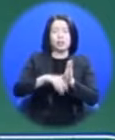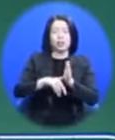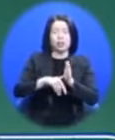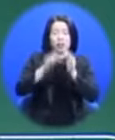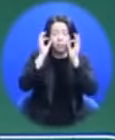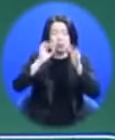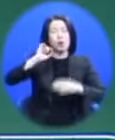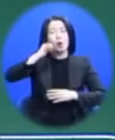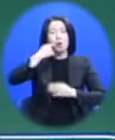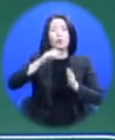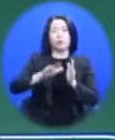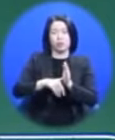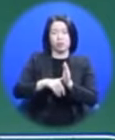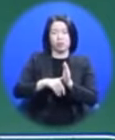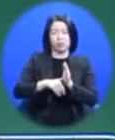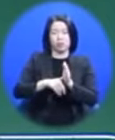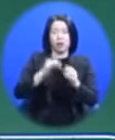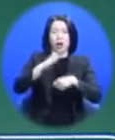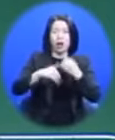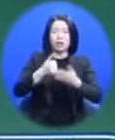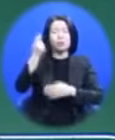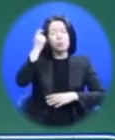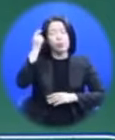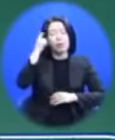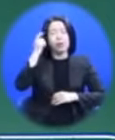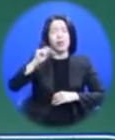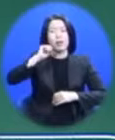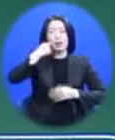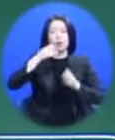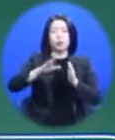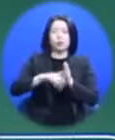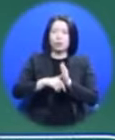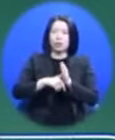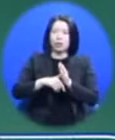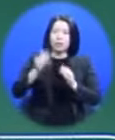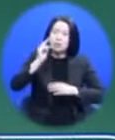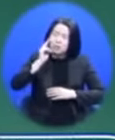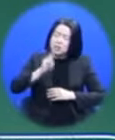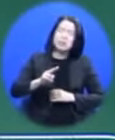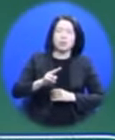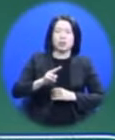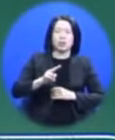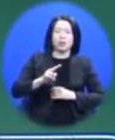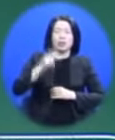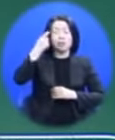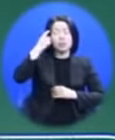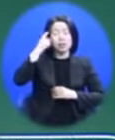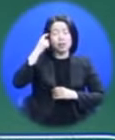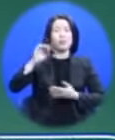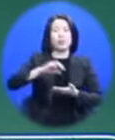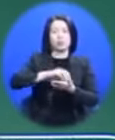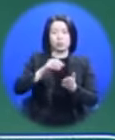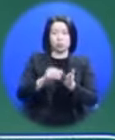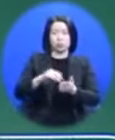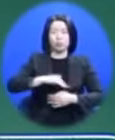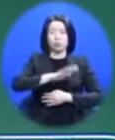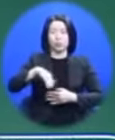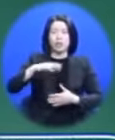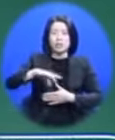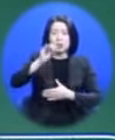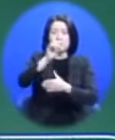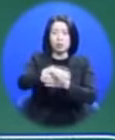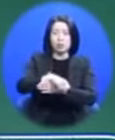봅니다. 하나님은 왜 이렇게 어려운 때에 가혹하다고 생각되고 너무하다고 할 수 있도록 우리에게 첫 열매를